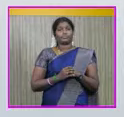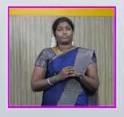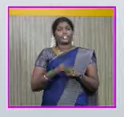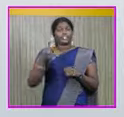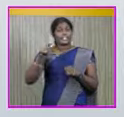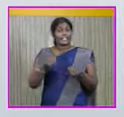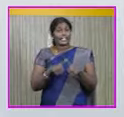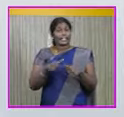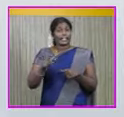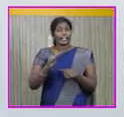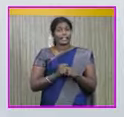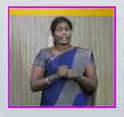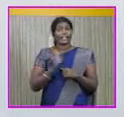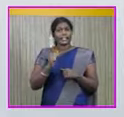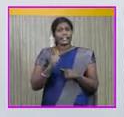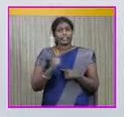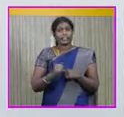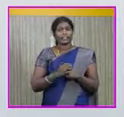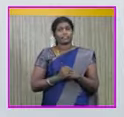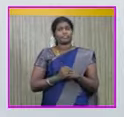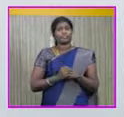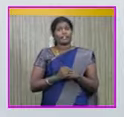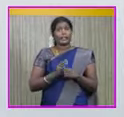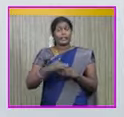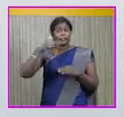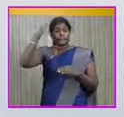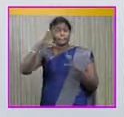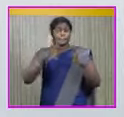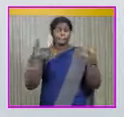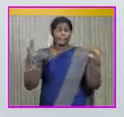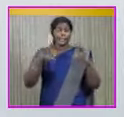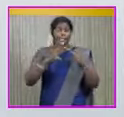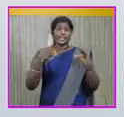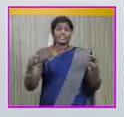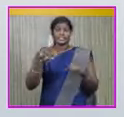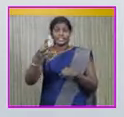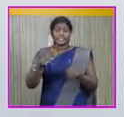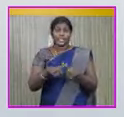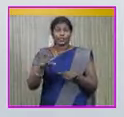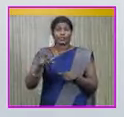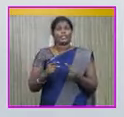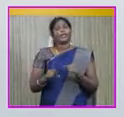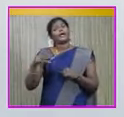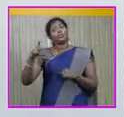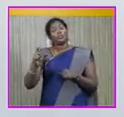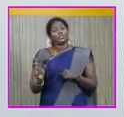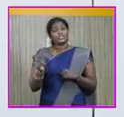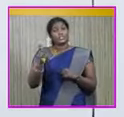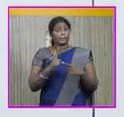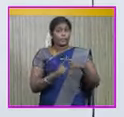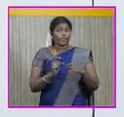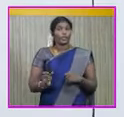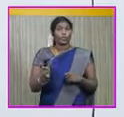சிஏ அப்படின்றது என்ன? இந்த பெரிய முக்கோணத்தில் சிஏ என்ற பகுதி சியு ப்ளஸ்